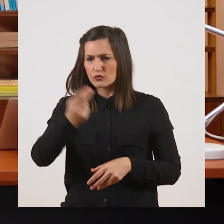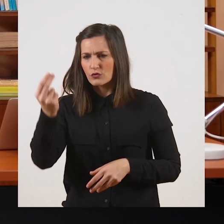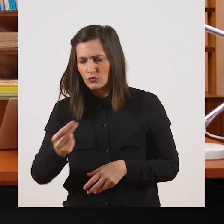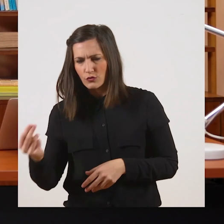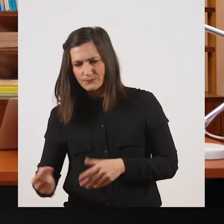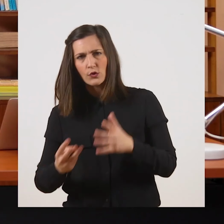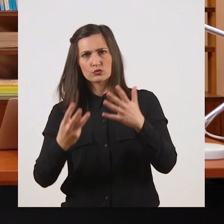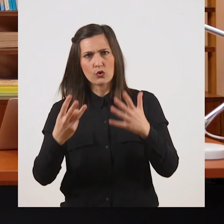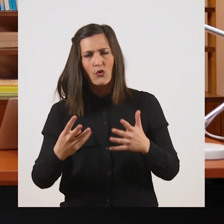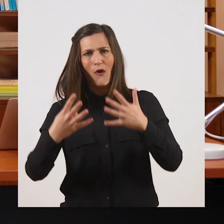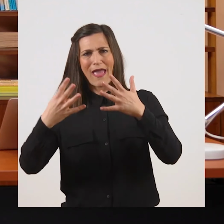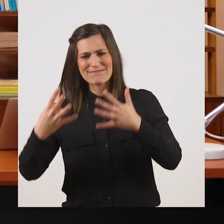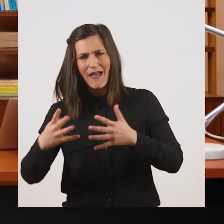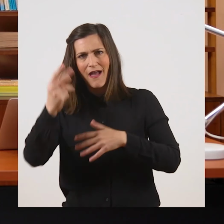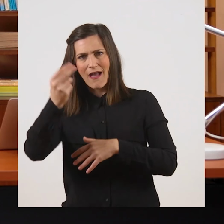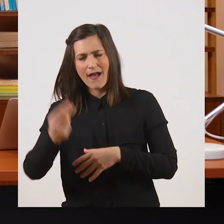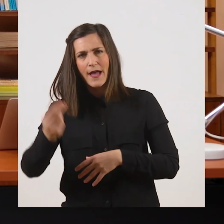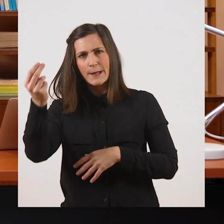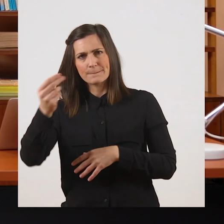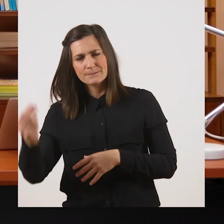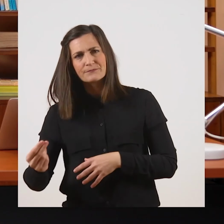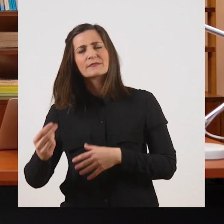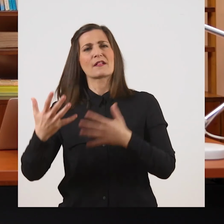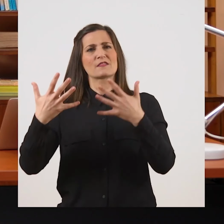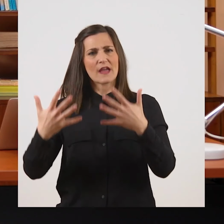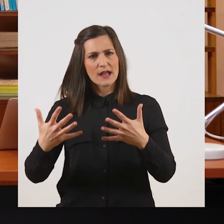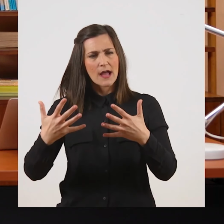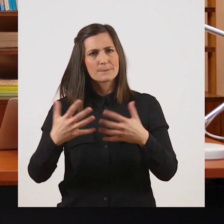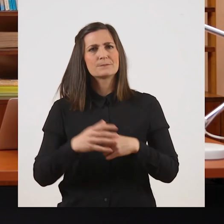8, 9, 10,